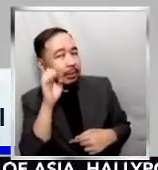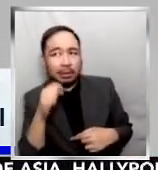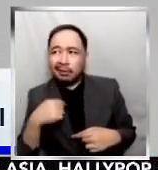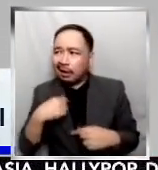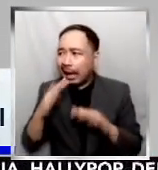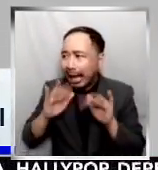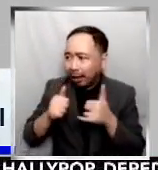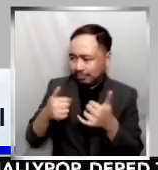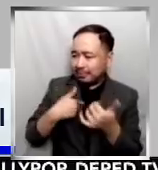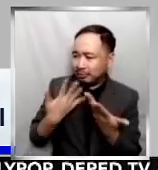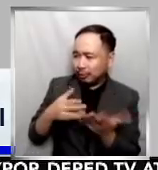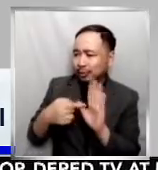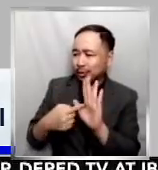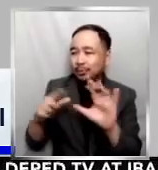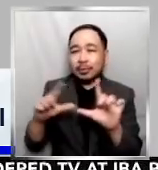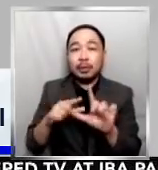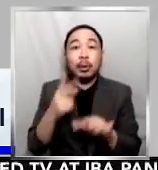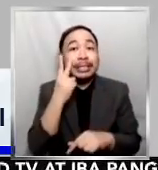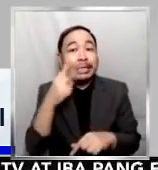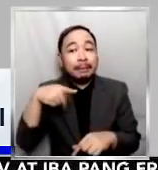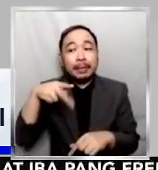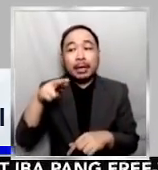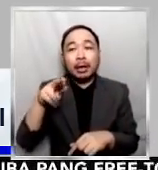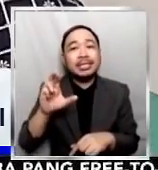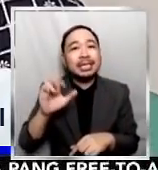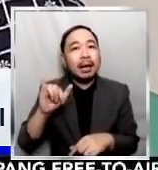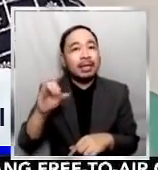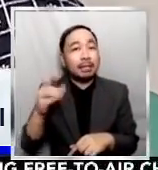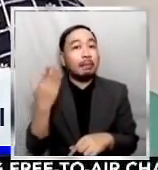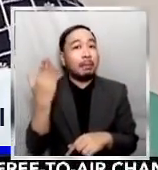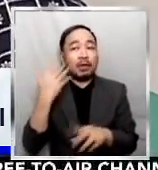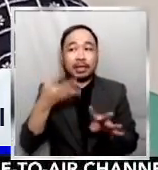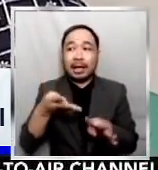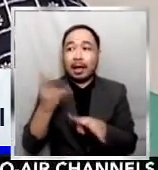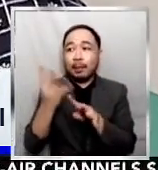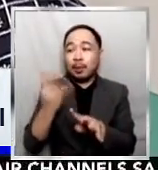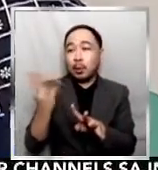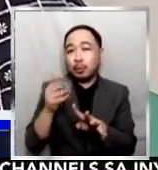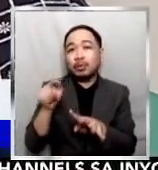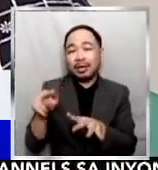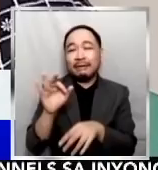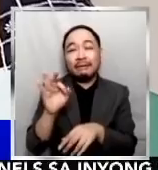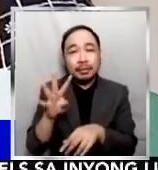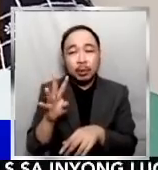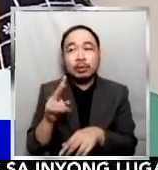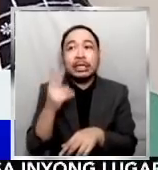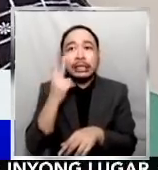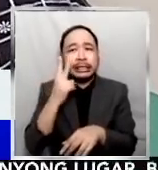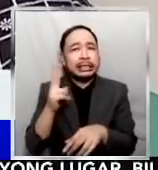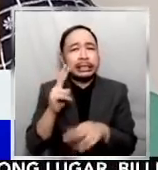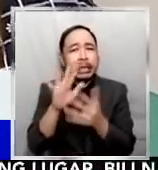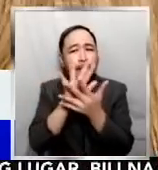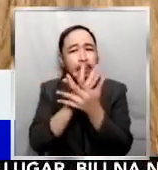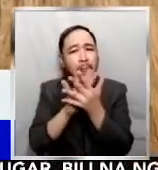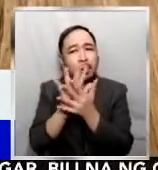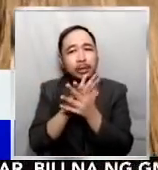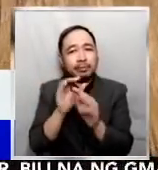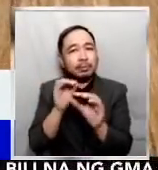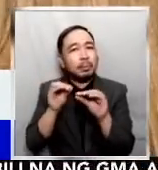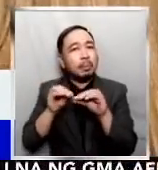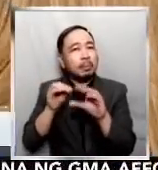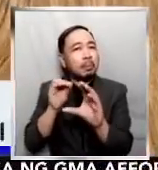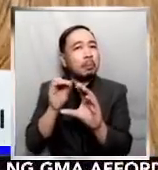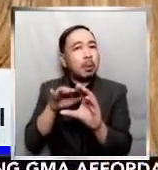sa social media, ginamit din ang suspect sa modus. Kung ano yung blinner ko doon sa pinost ko sa Facebook, same as